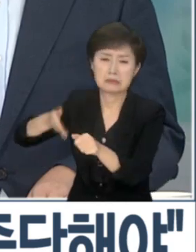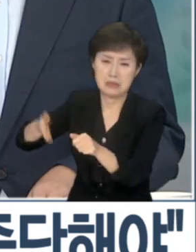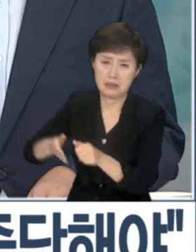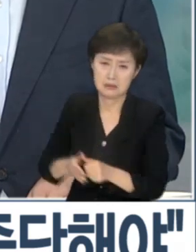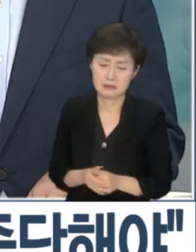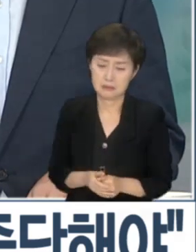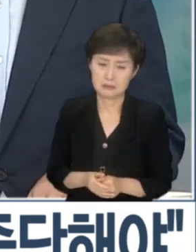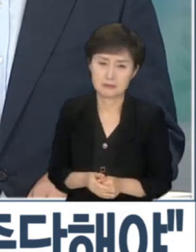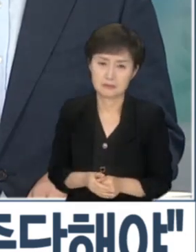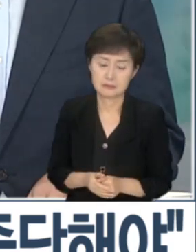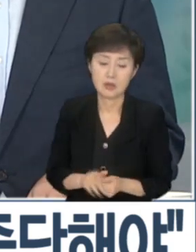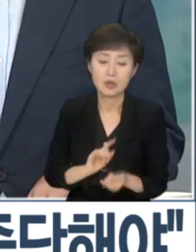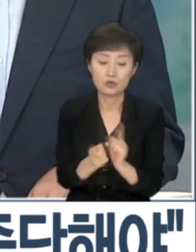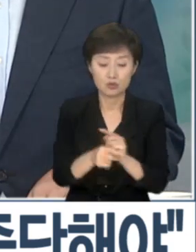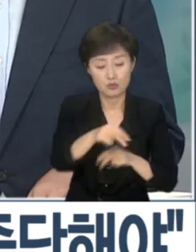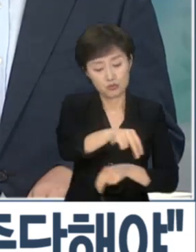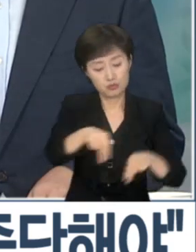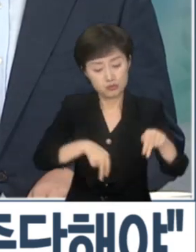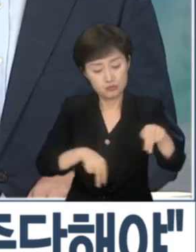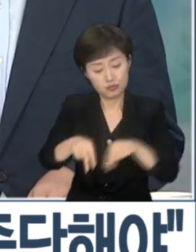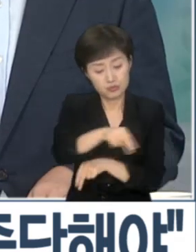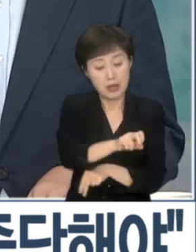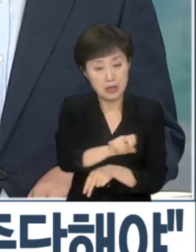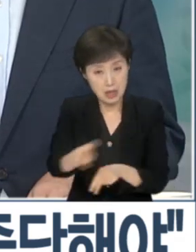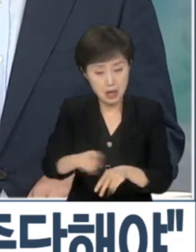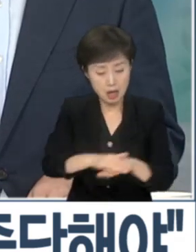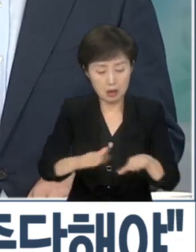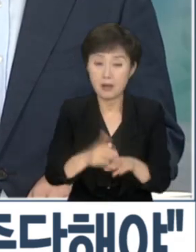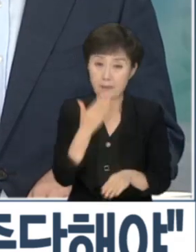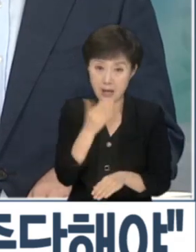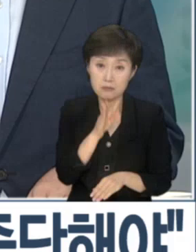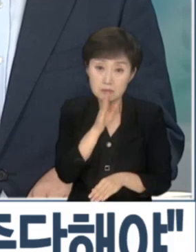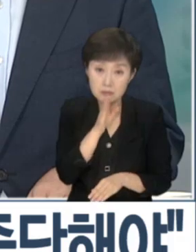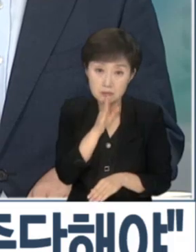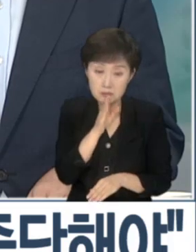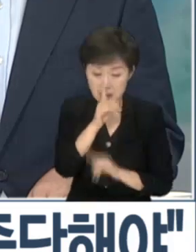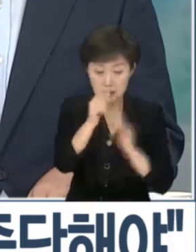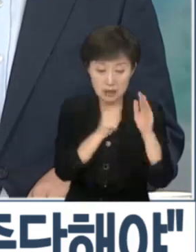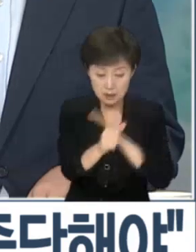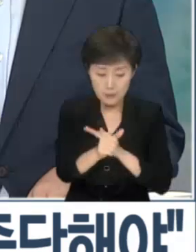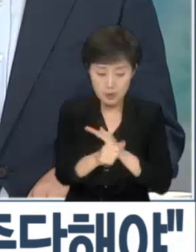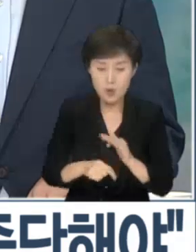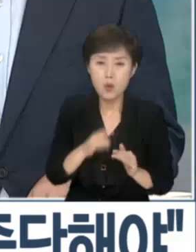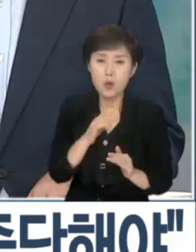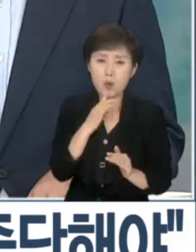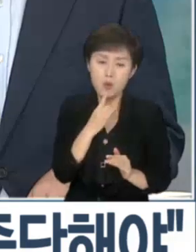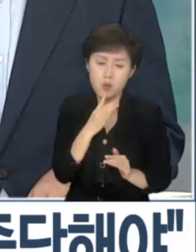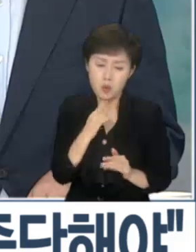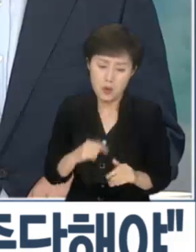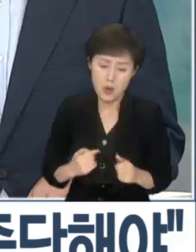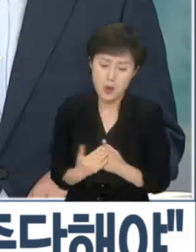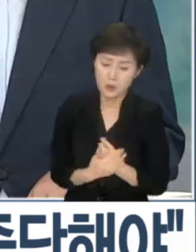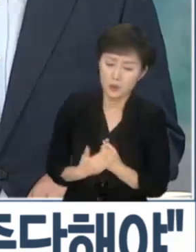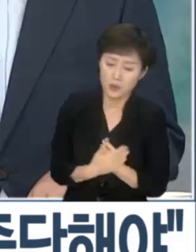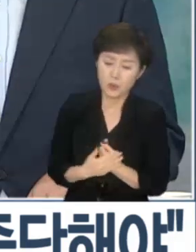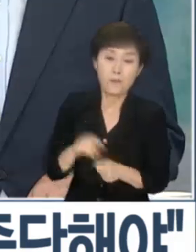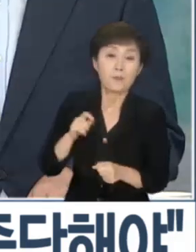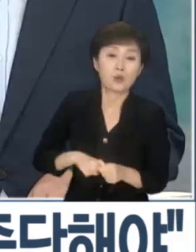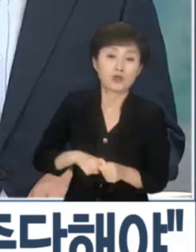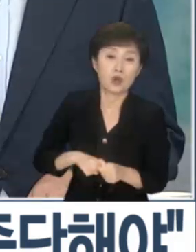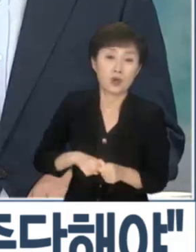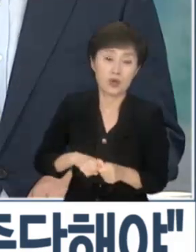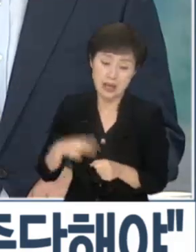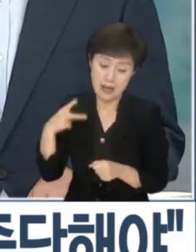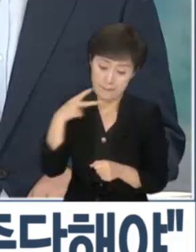그럴 때 서로 해법이 보이는 것 아니겠습니까 이재명 대표가 오로지 자신의 그 사법 리스크를